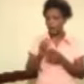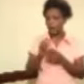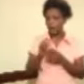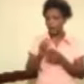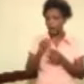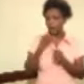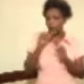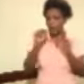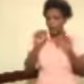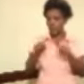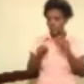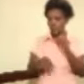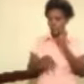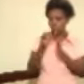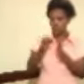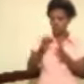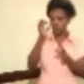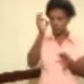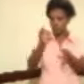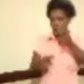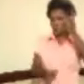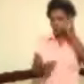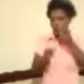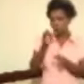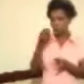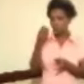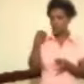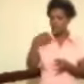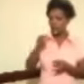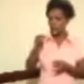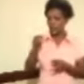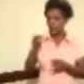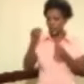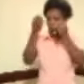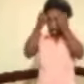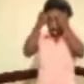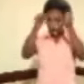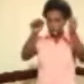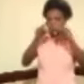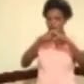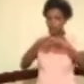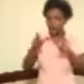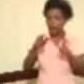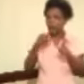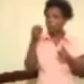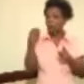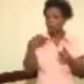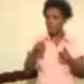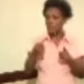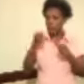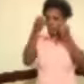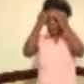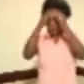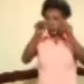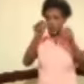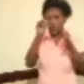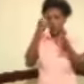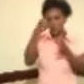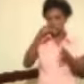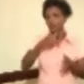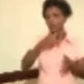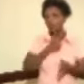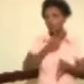on ne peut pas aller devant la Haute Cour de justice parce que ou bien président Sénat, c'est vrai, mais ou pas gagner le président de la Cour de cassation, ou pas gagner le vice-président de la Cour